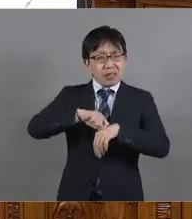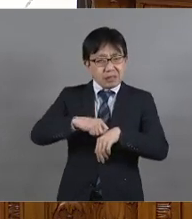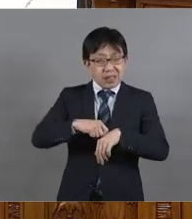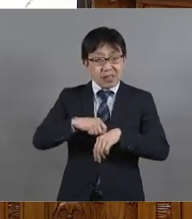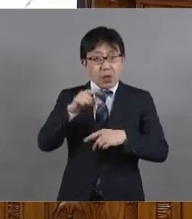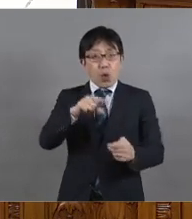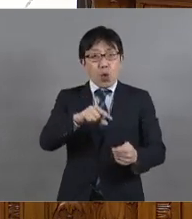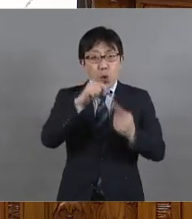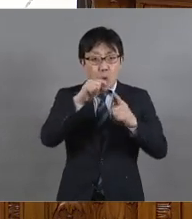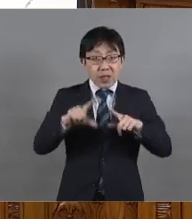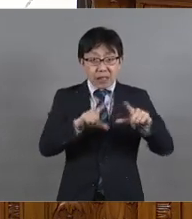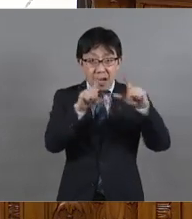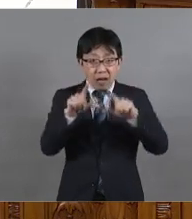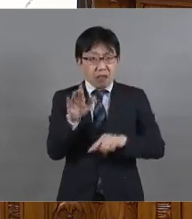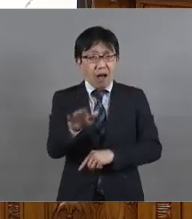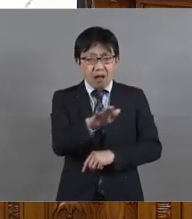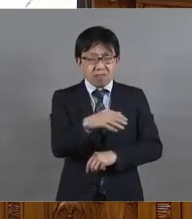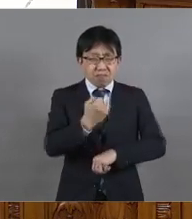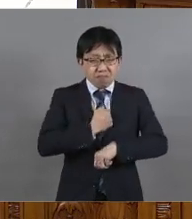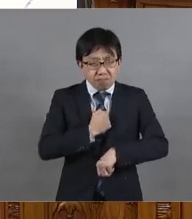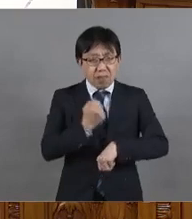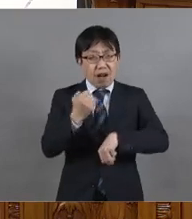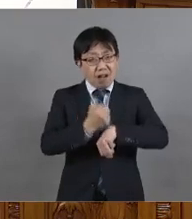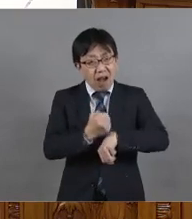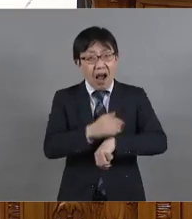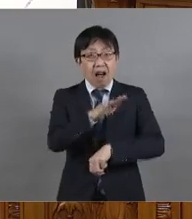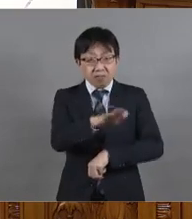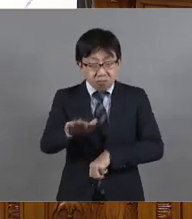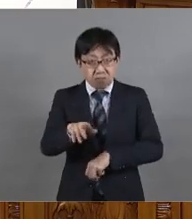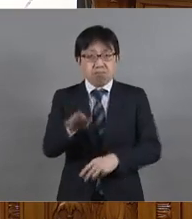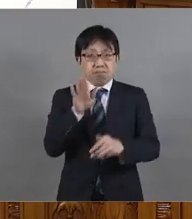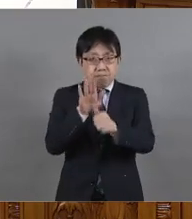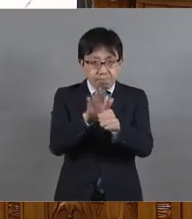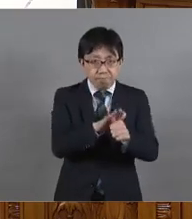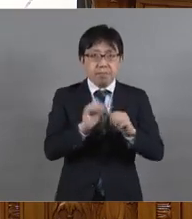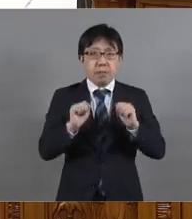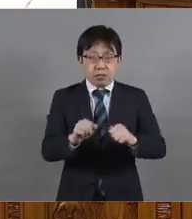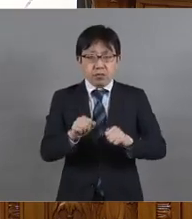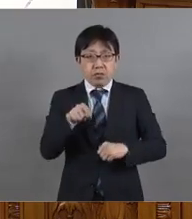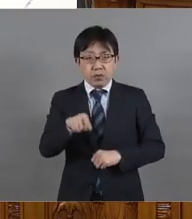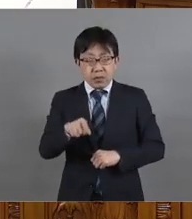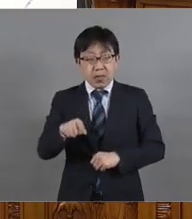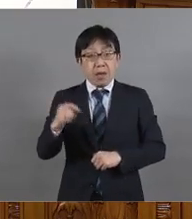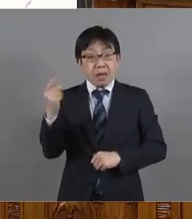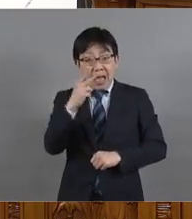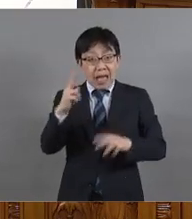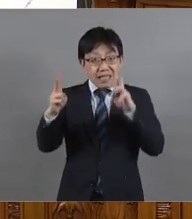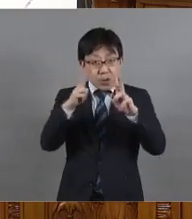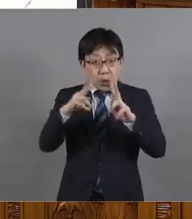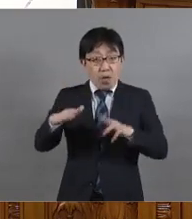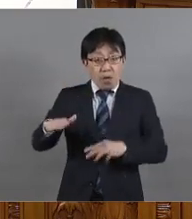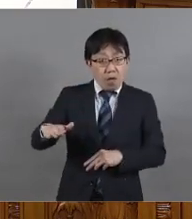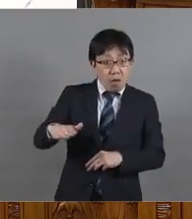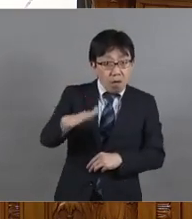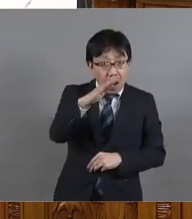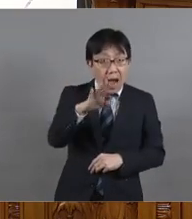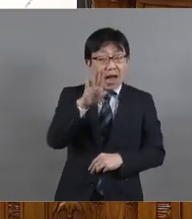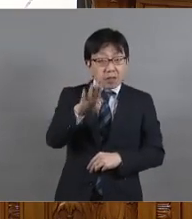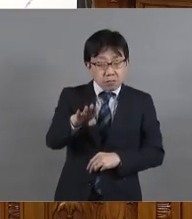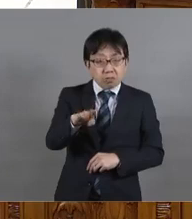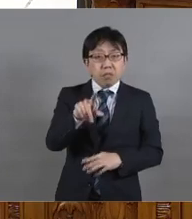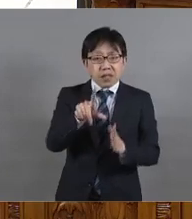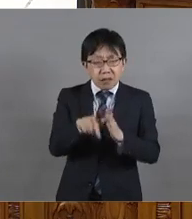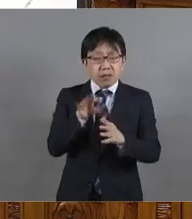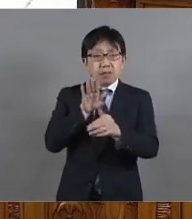をしっかり守ること同時に成長線へ成長分野への民間投資を呼び込みながら民需主導の